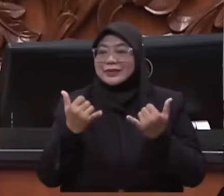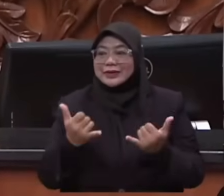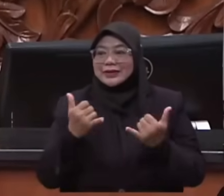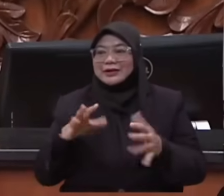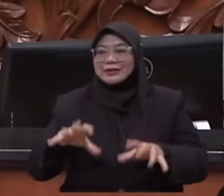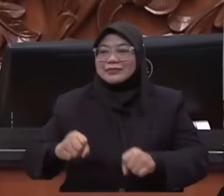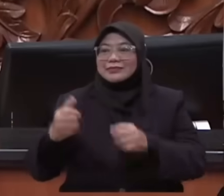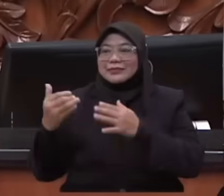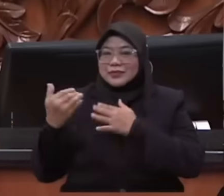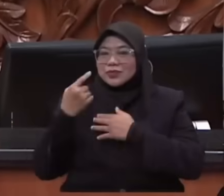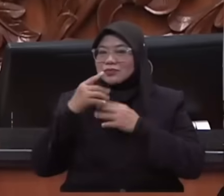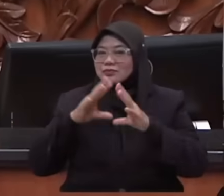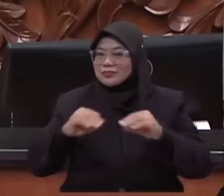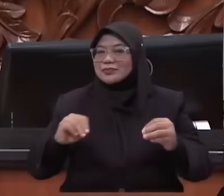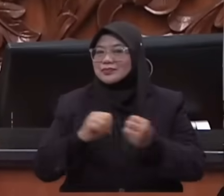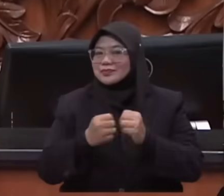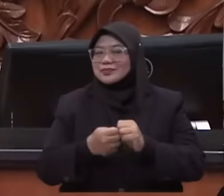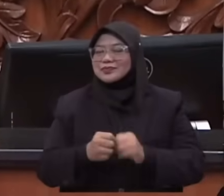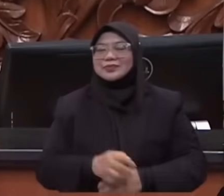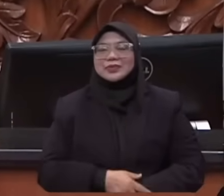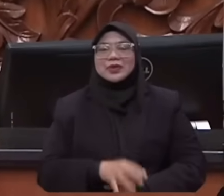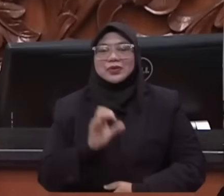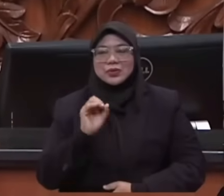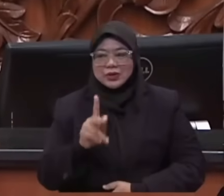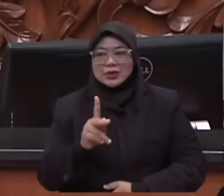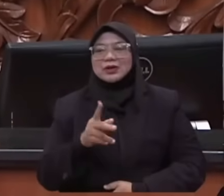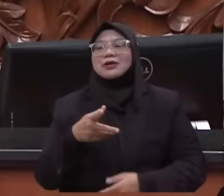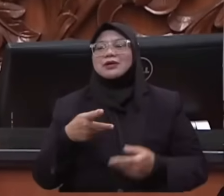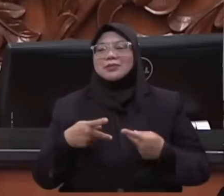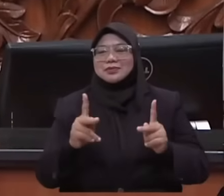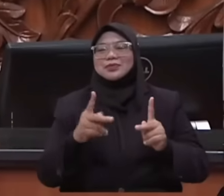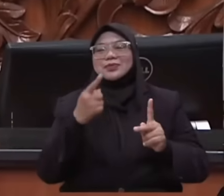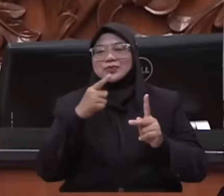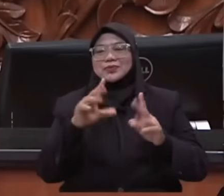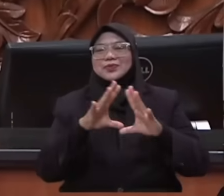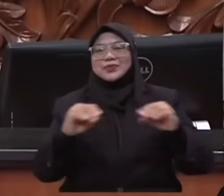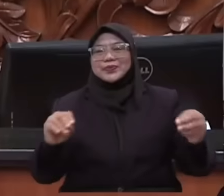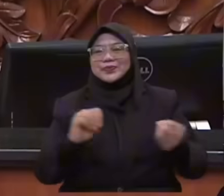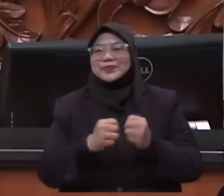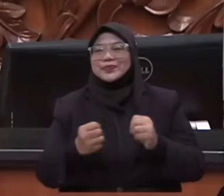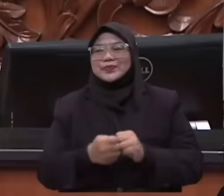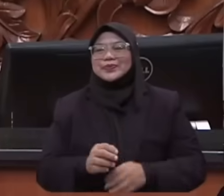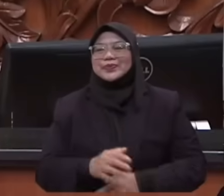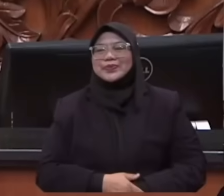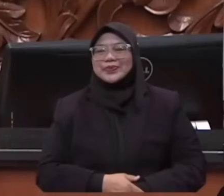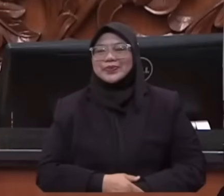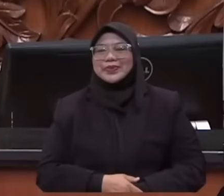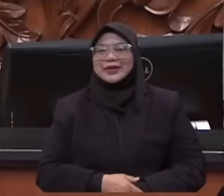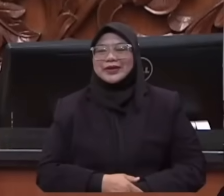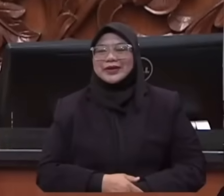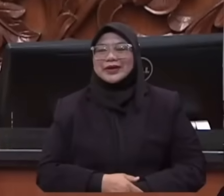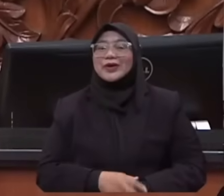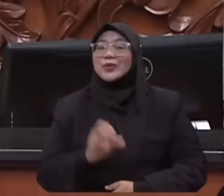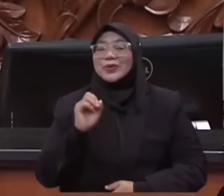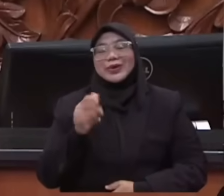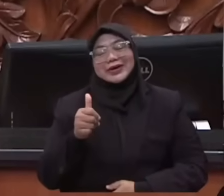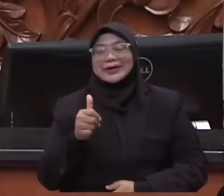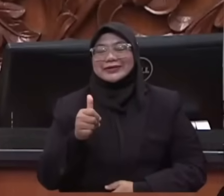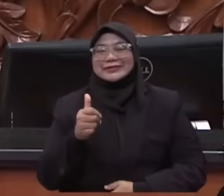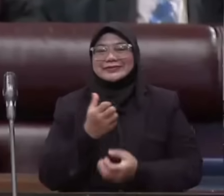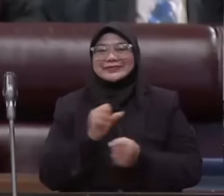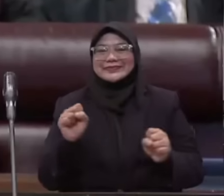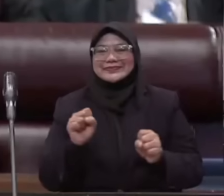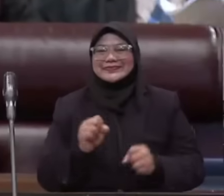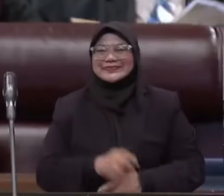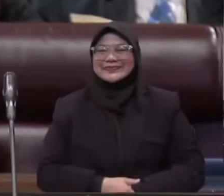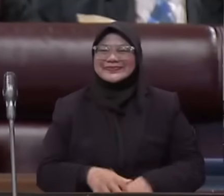bertanggung jawab untuk Selesaikan masalah nih ayo kita bagi di peluang untuk selesai kan begitu Terima kasih saya sudah selesai sudah selesai